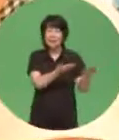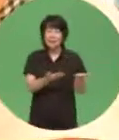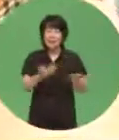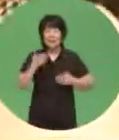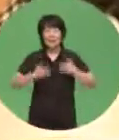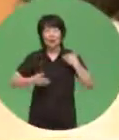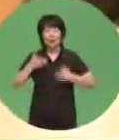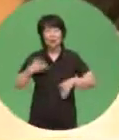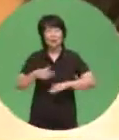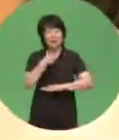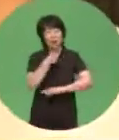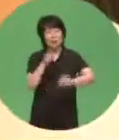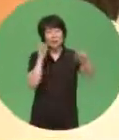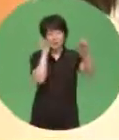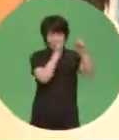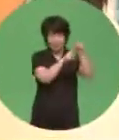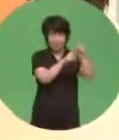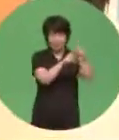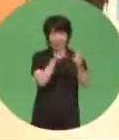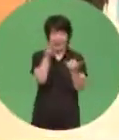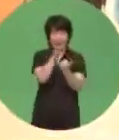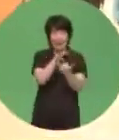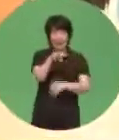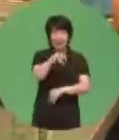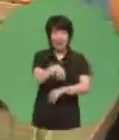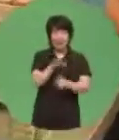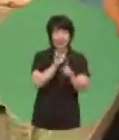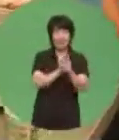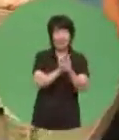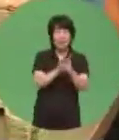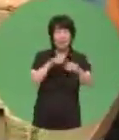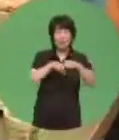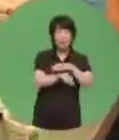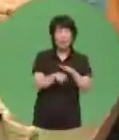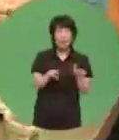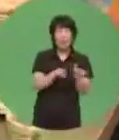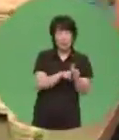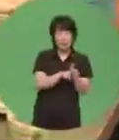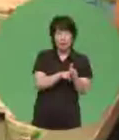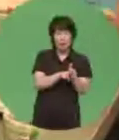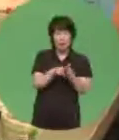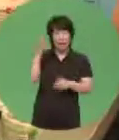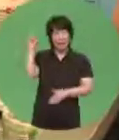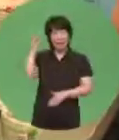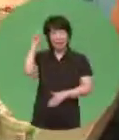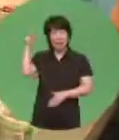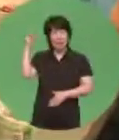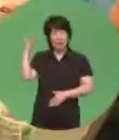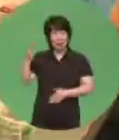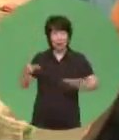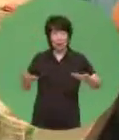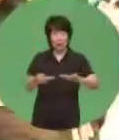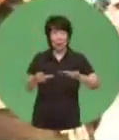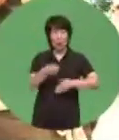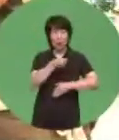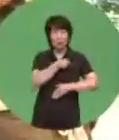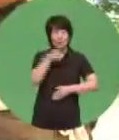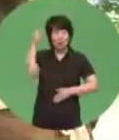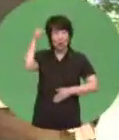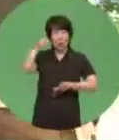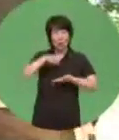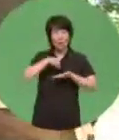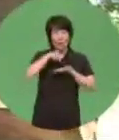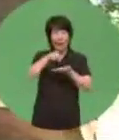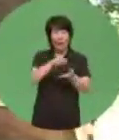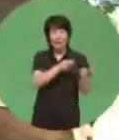なと、そういう被災地支援の意味も込めて、職員提案制度という制度がございますので、それで生駒市の事業として提案させていただ